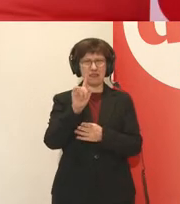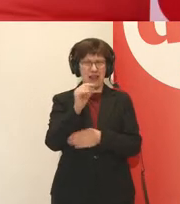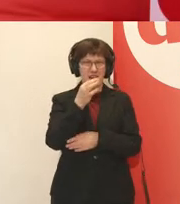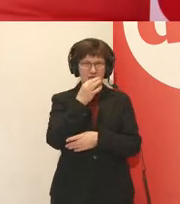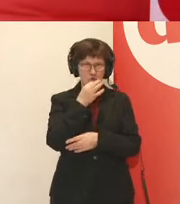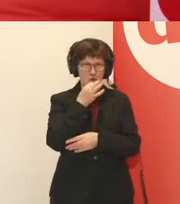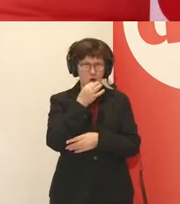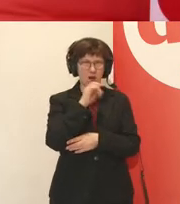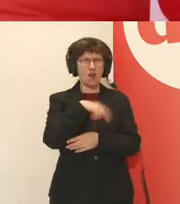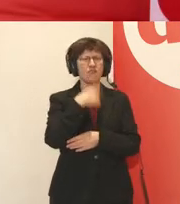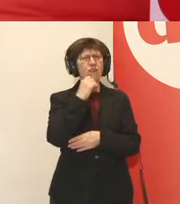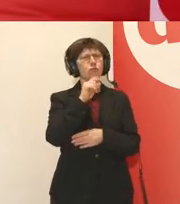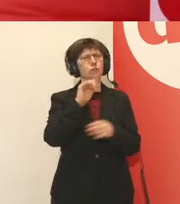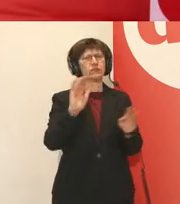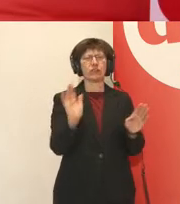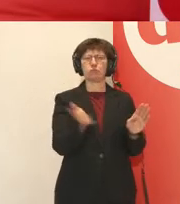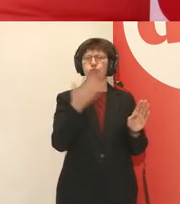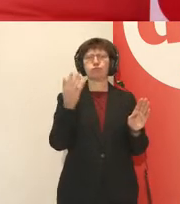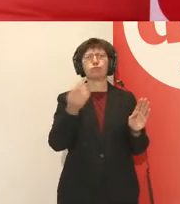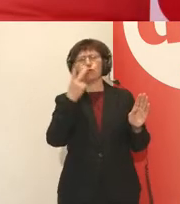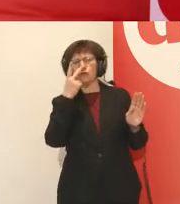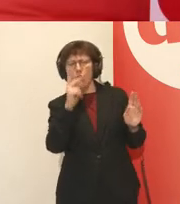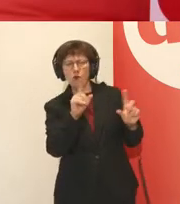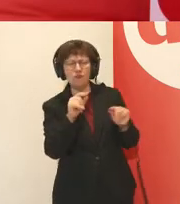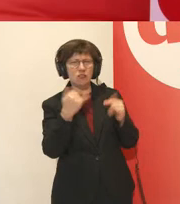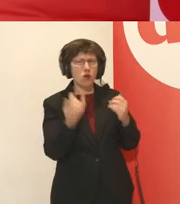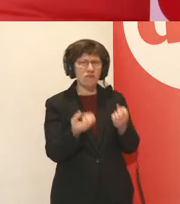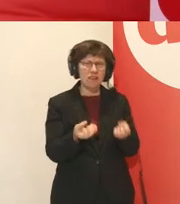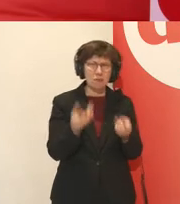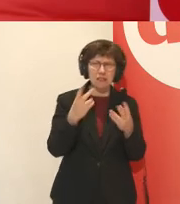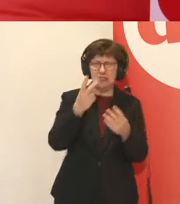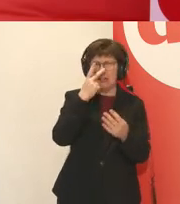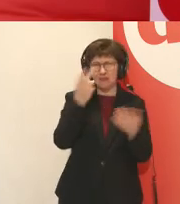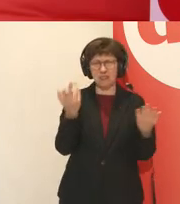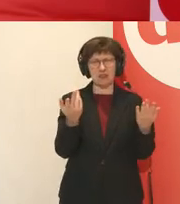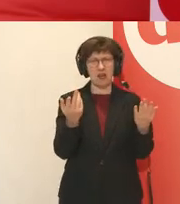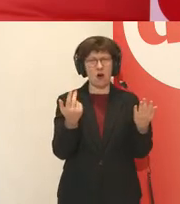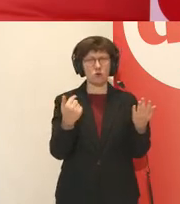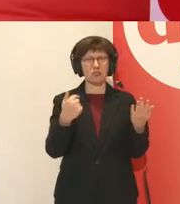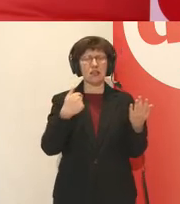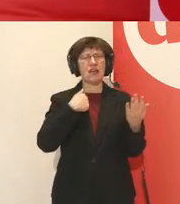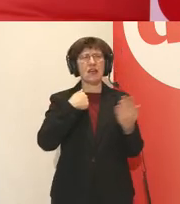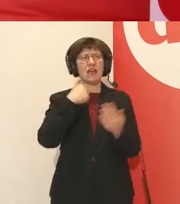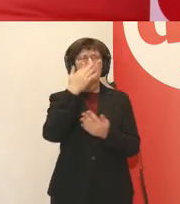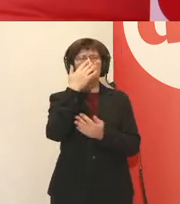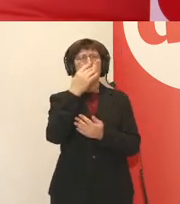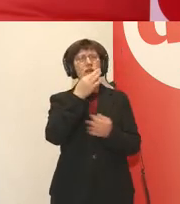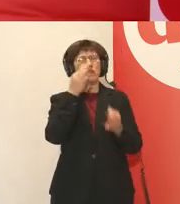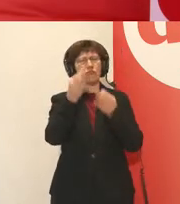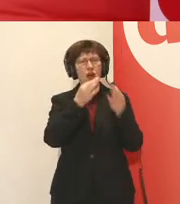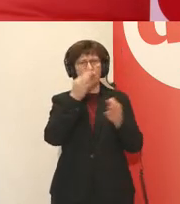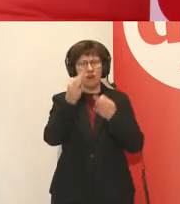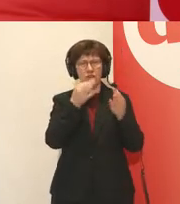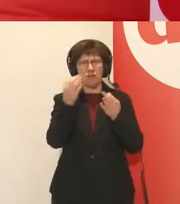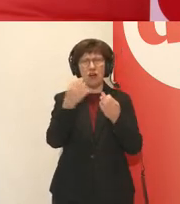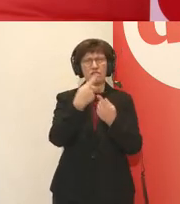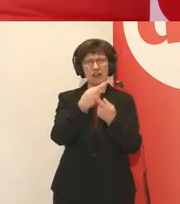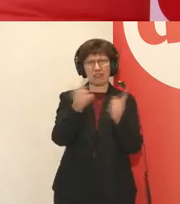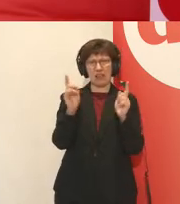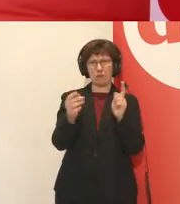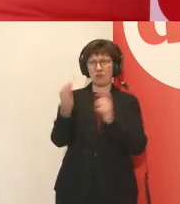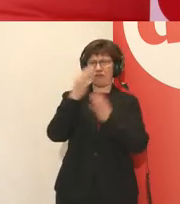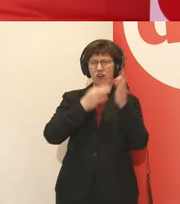werden wir so ein bisschen genauer gucken was heute passiert also ich versuche alle fragen die ihr möglicherweise